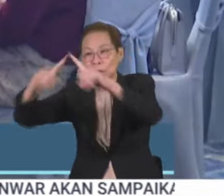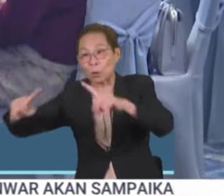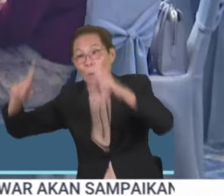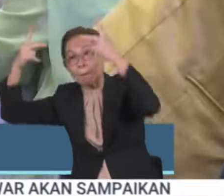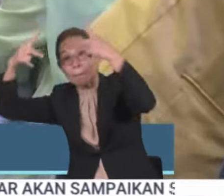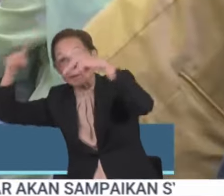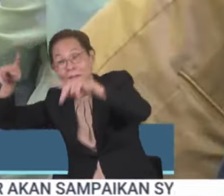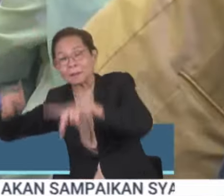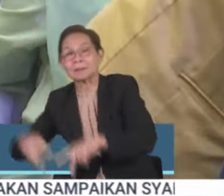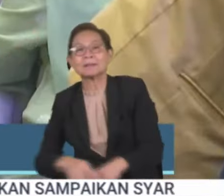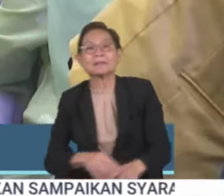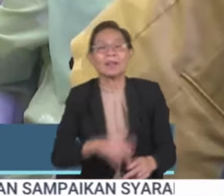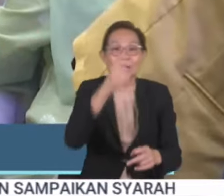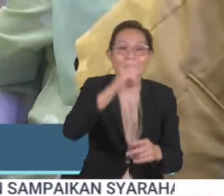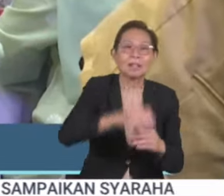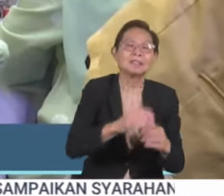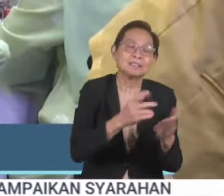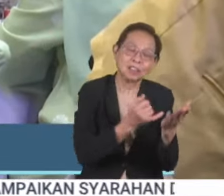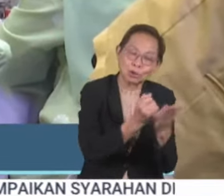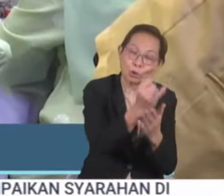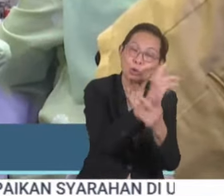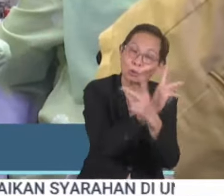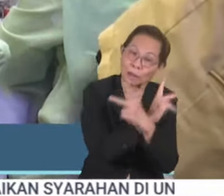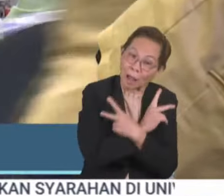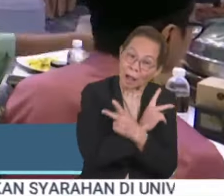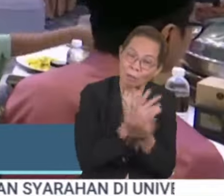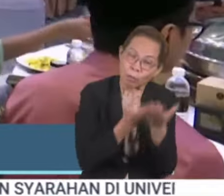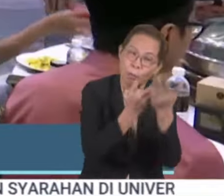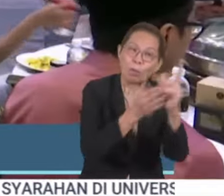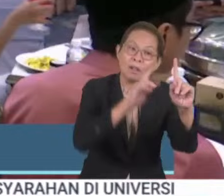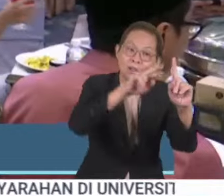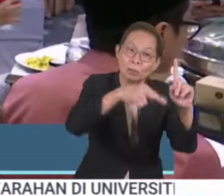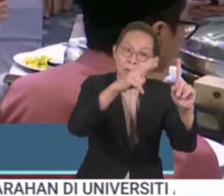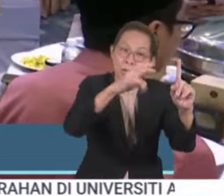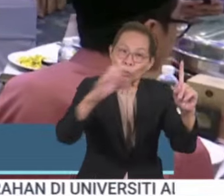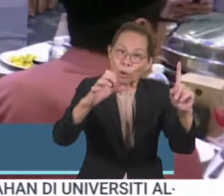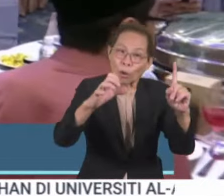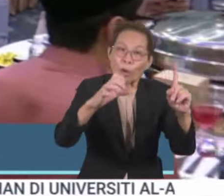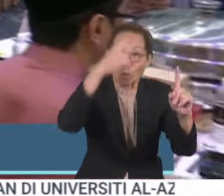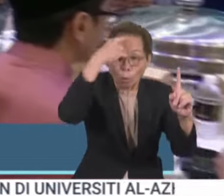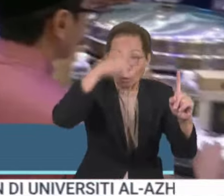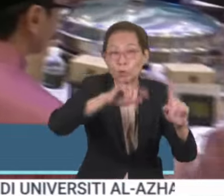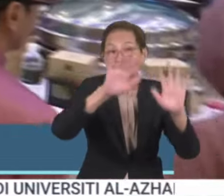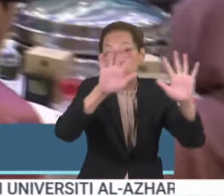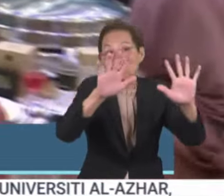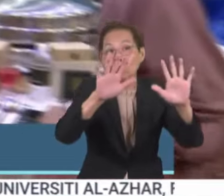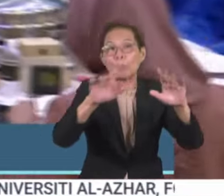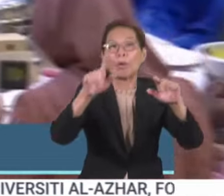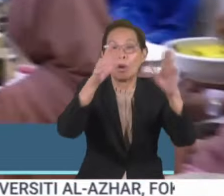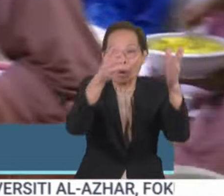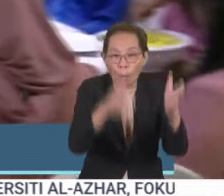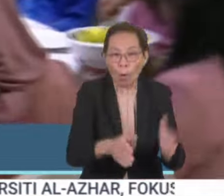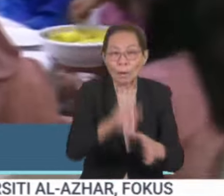Perdana. Manakala pakej Setulus Kasih pula ditawarkan pada harga RM1,200 untuk 10 orang